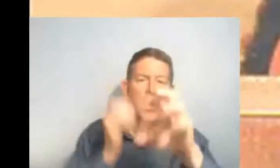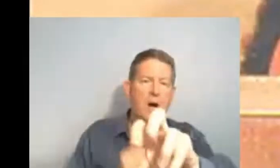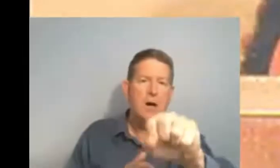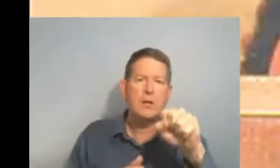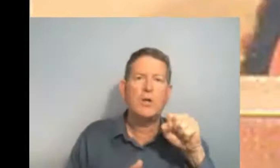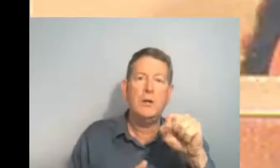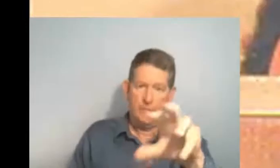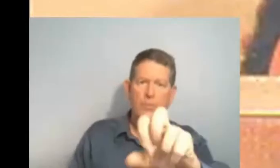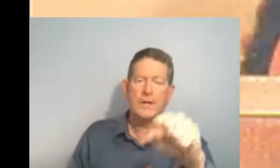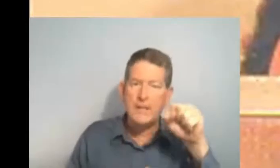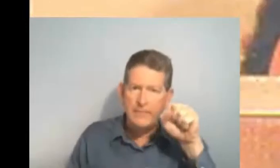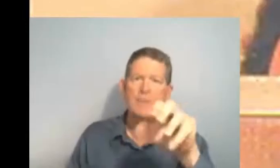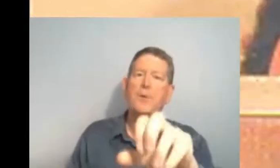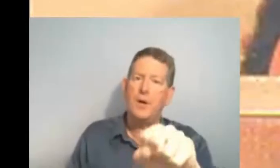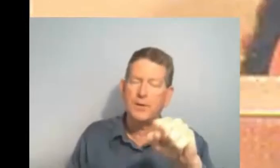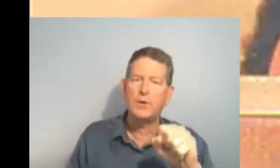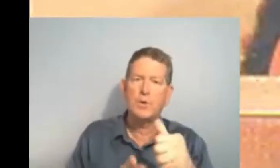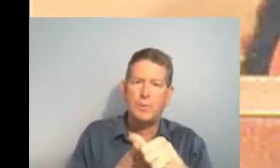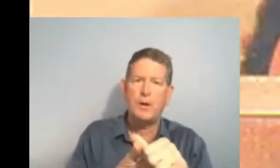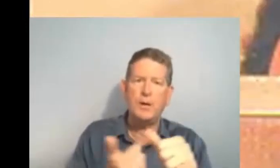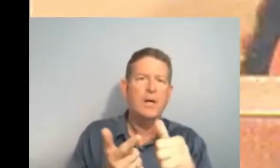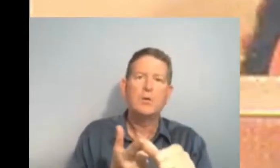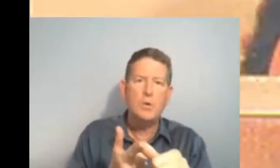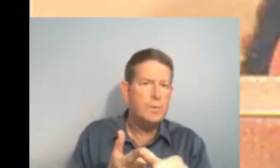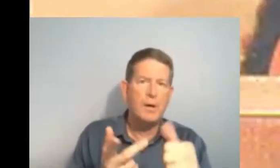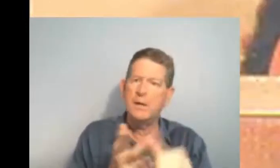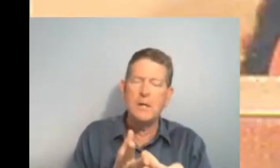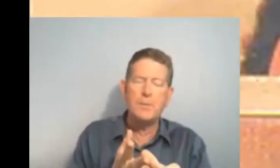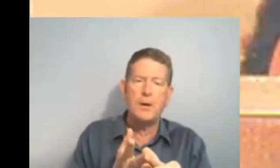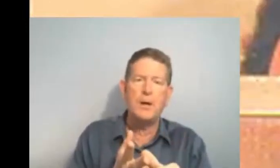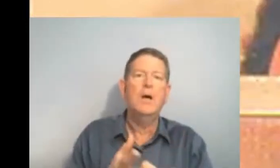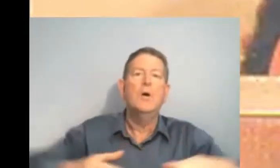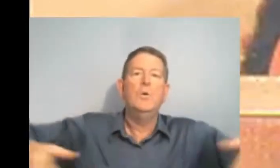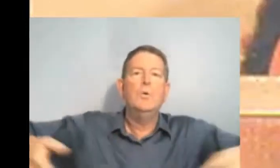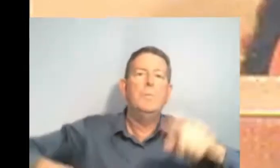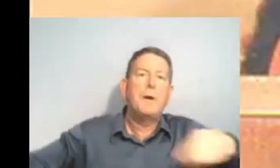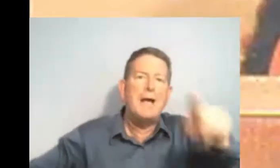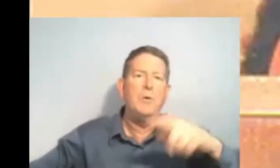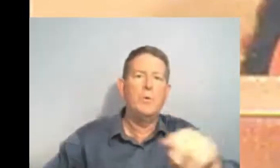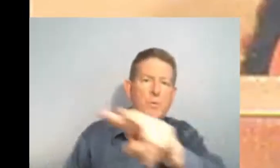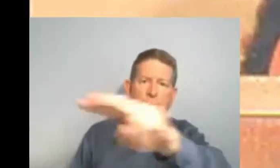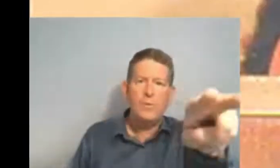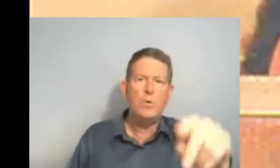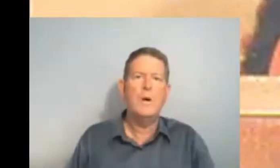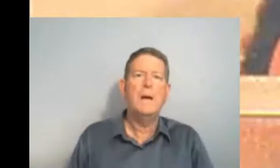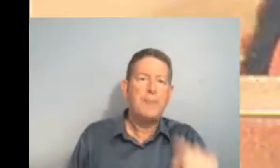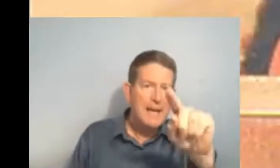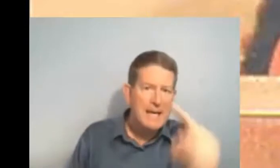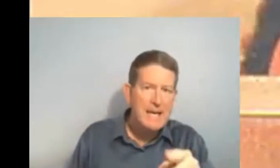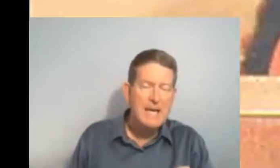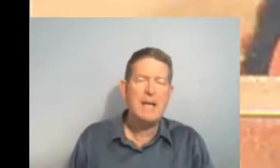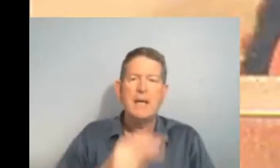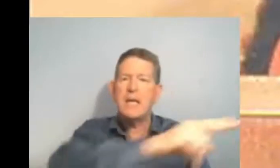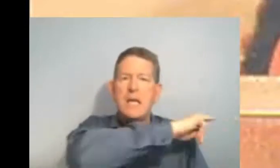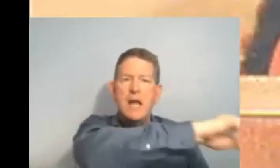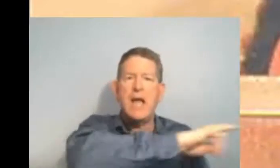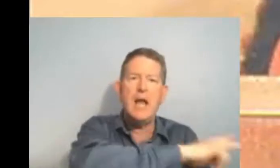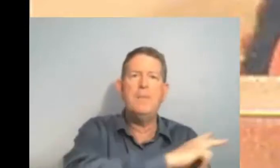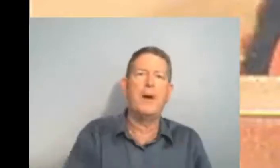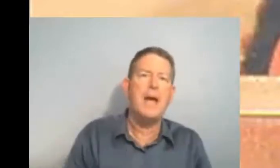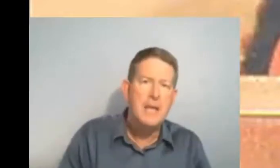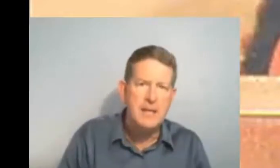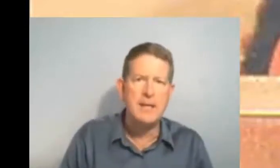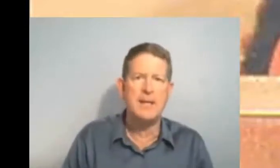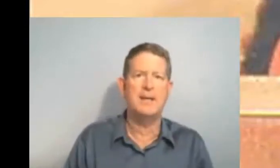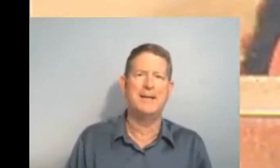c'est prendre. Vous connaissez le verbe prendre. Je prends, tu prends, il prend. Nous prenons, vous prenez, il et